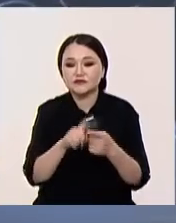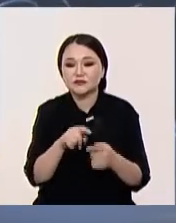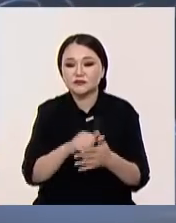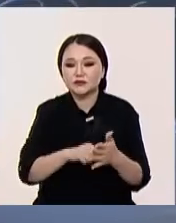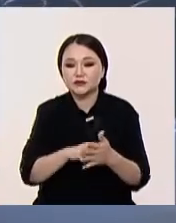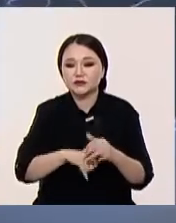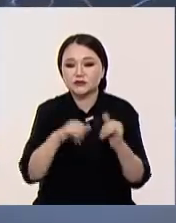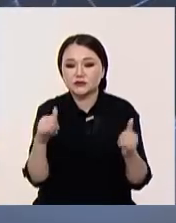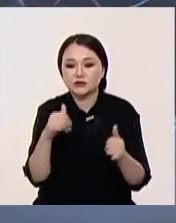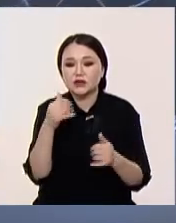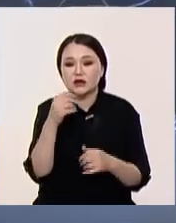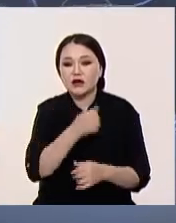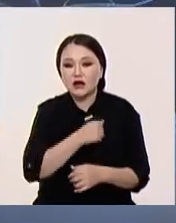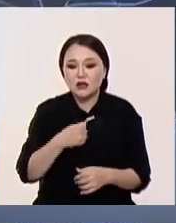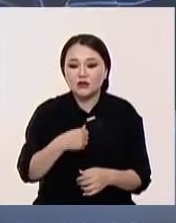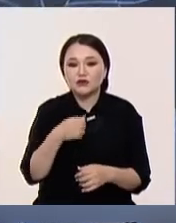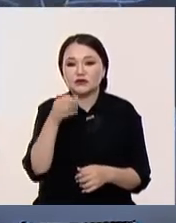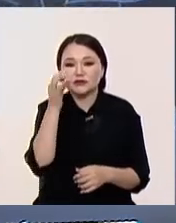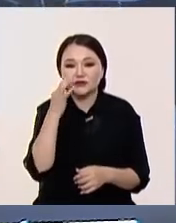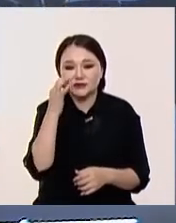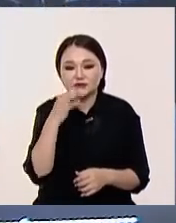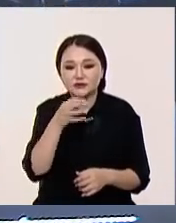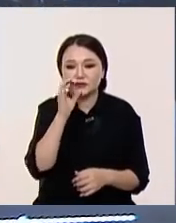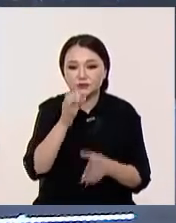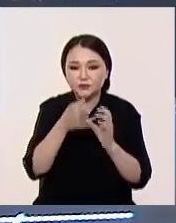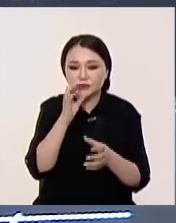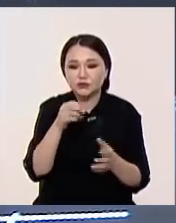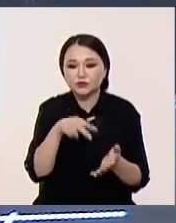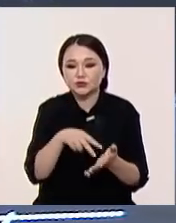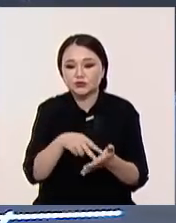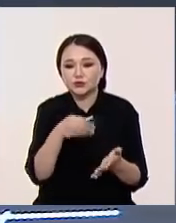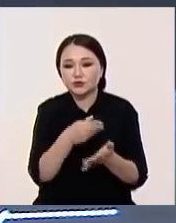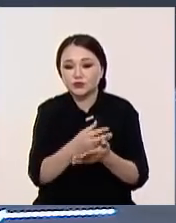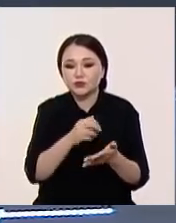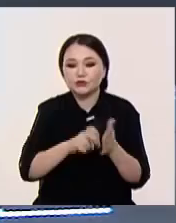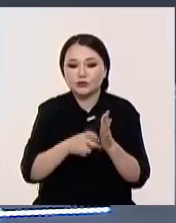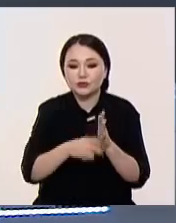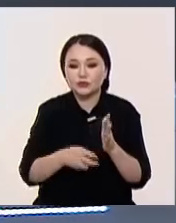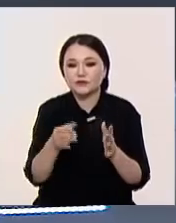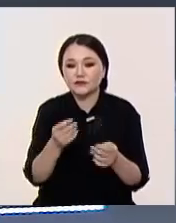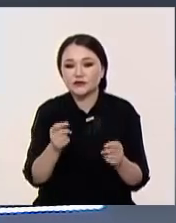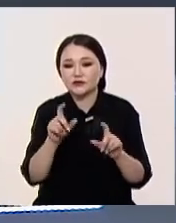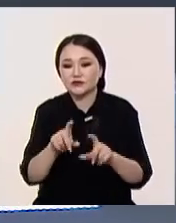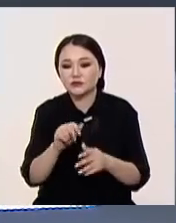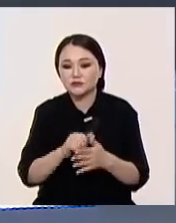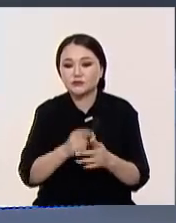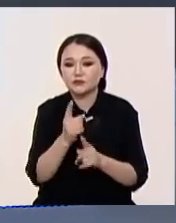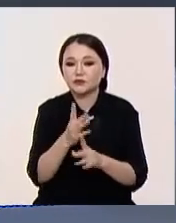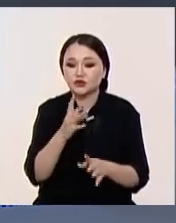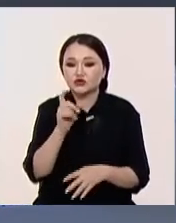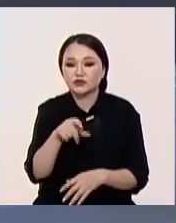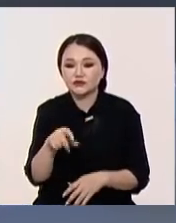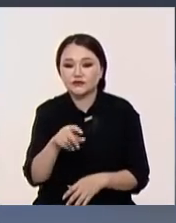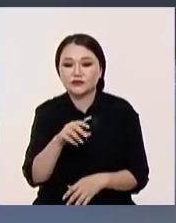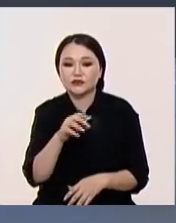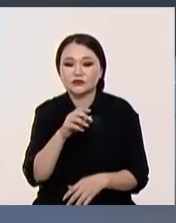Сондай-ақ алкоголь, тәтті сусындарында құны шарықтап кетуі мүмкін. Салықтың салдарынан өндірушілер бағаны көтерсе, бірінші кезекте тұтынушының